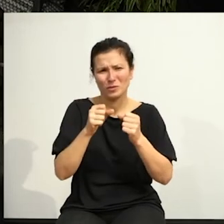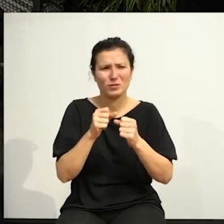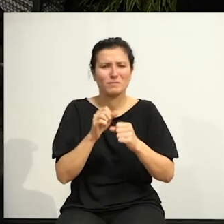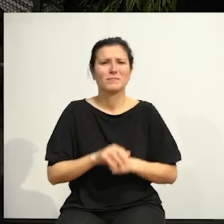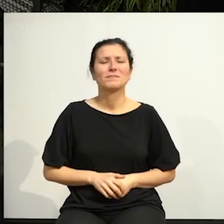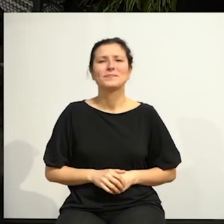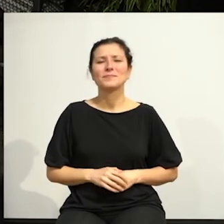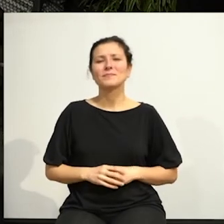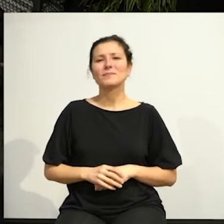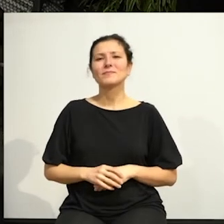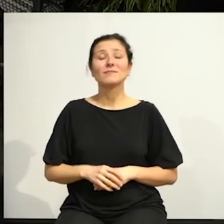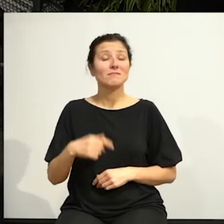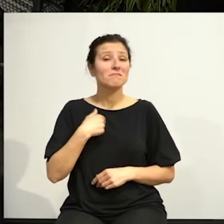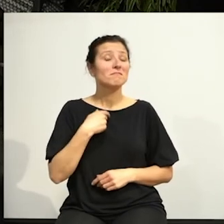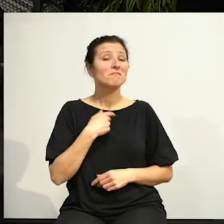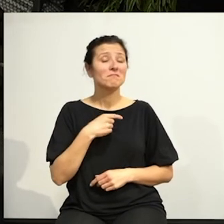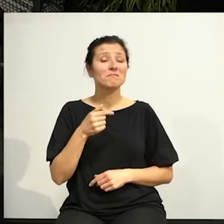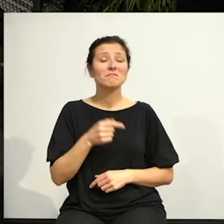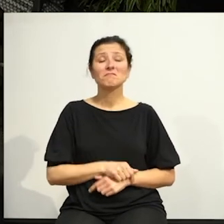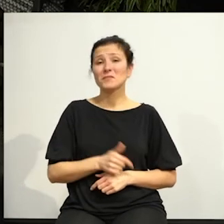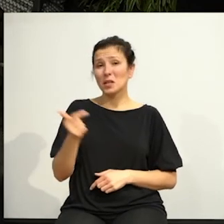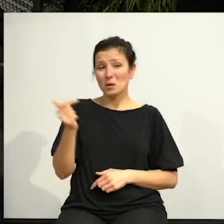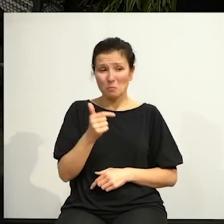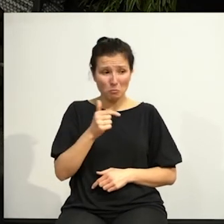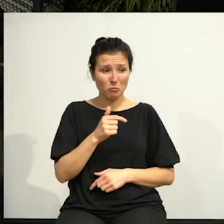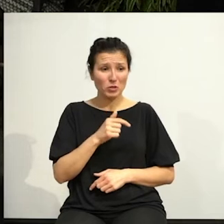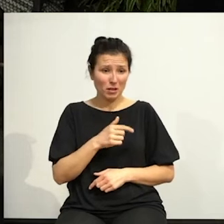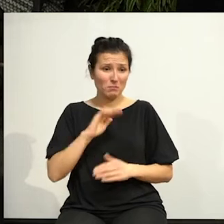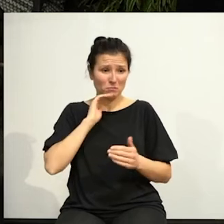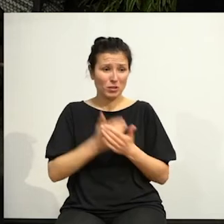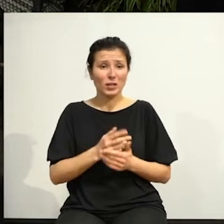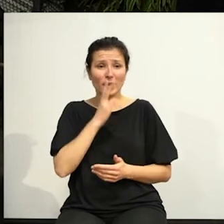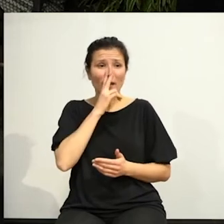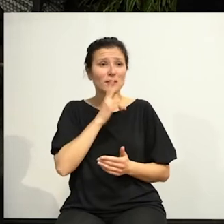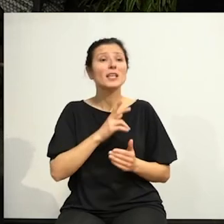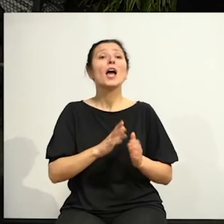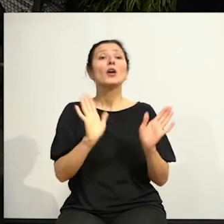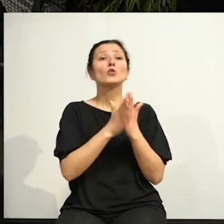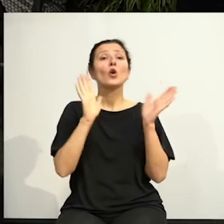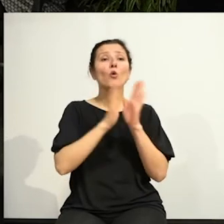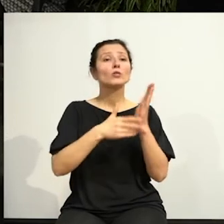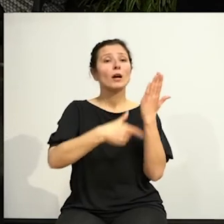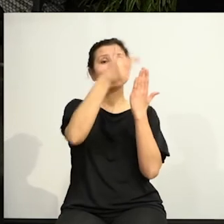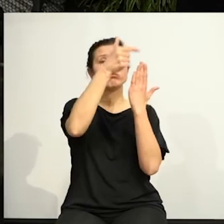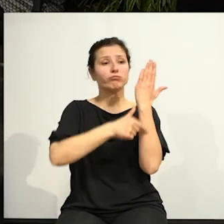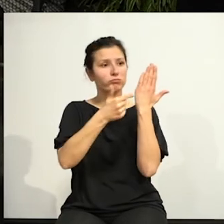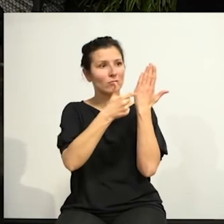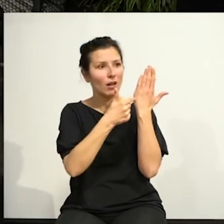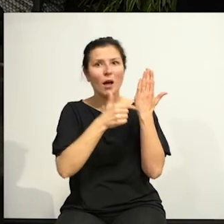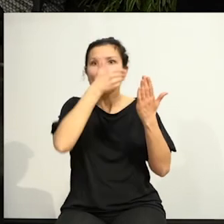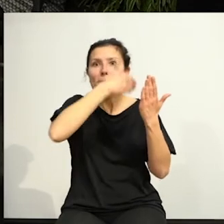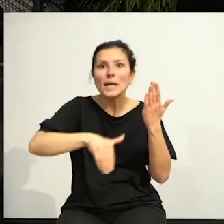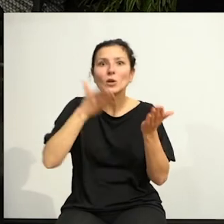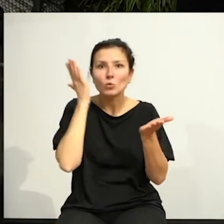widzę taki blerb na książce, że sprzedano milion egzemplarzy, to jestem bardzo sceptyczny i właściwie nie kupuję